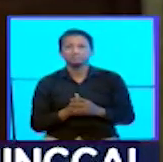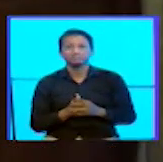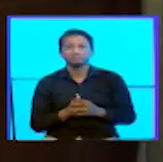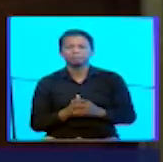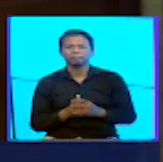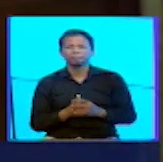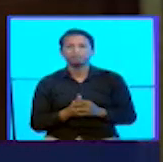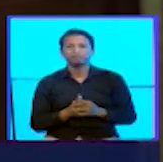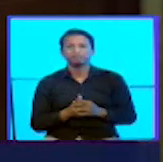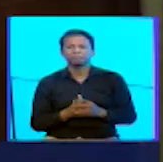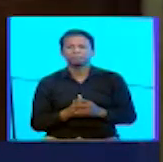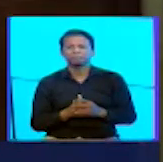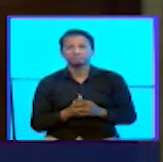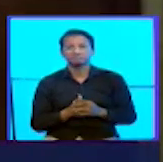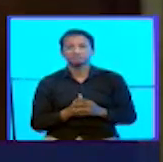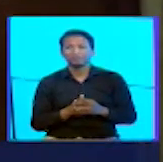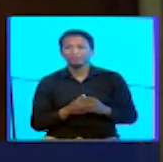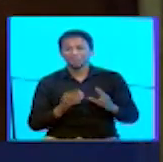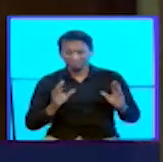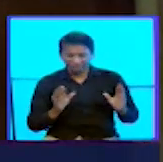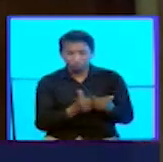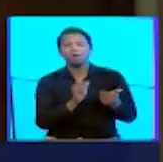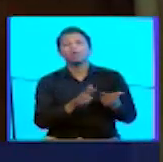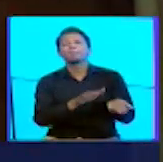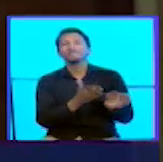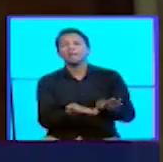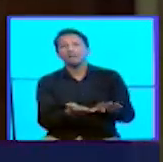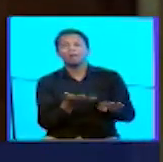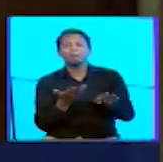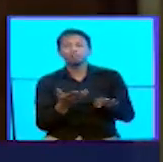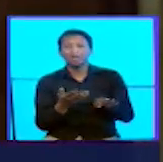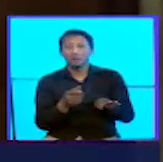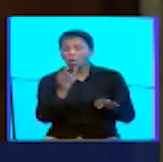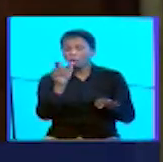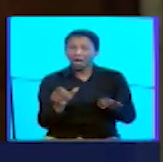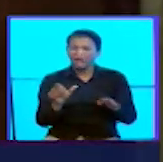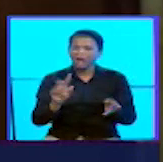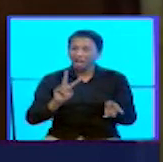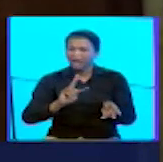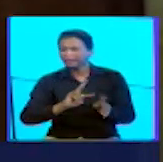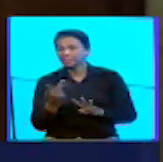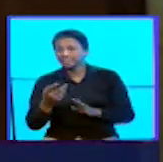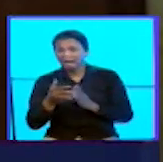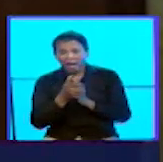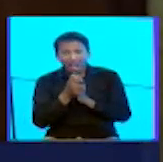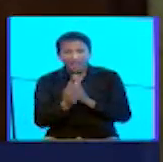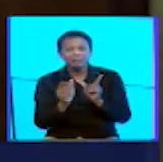Untuk yang meninggal, mereka digantikan oleh ahli warisnya. Untuk penggantian ahli waris